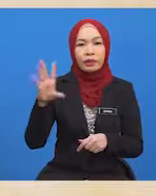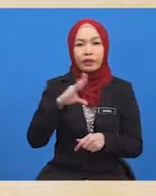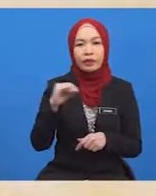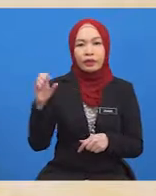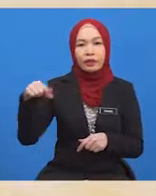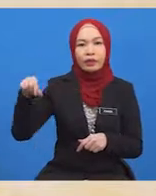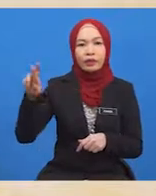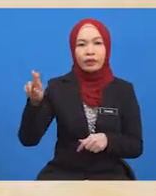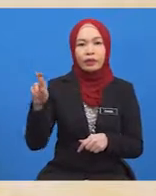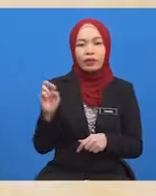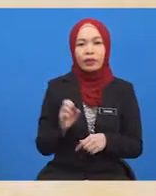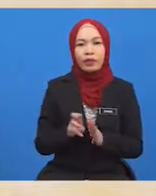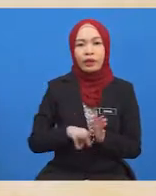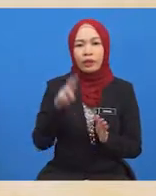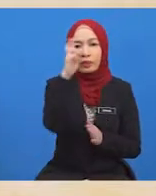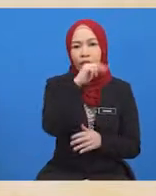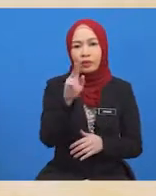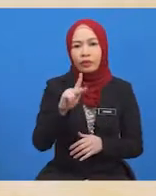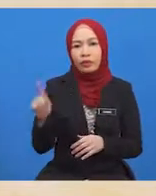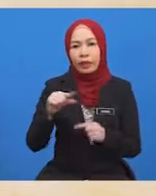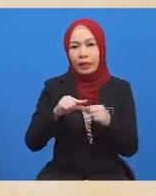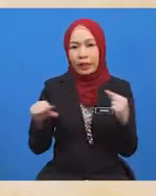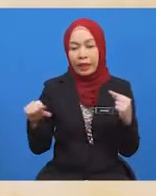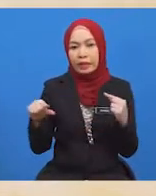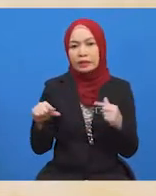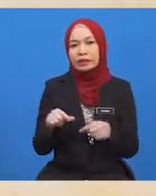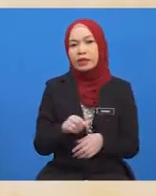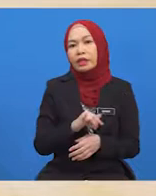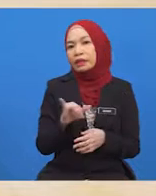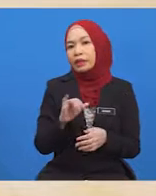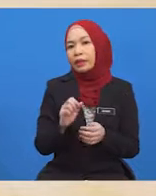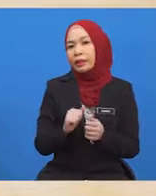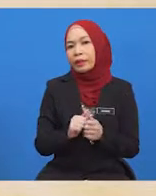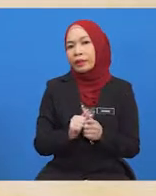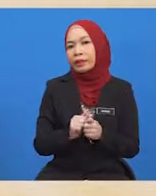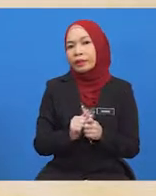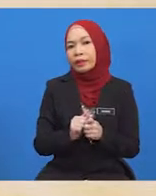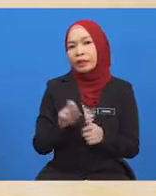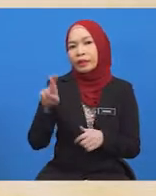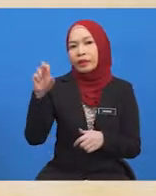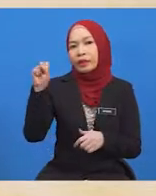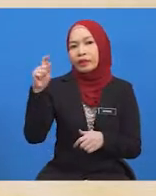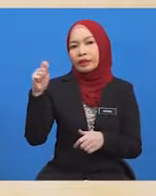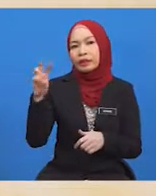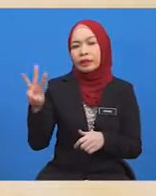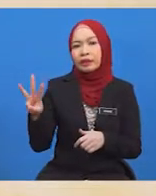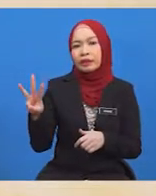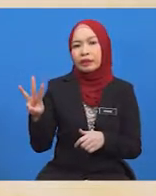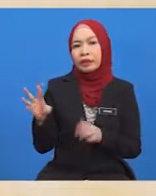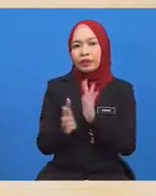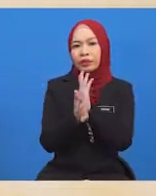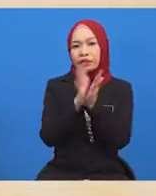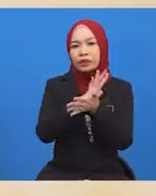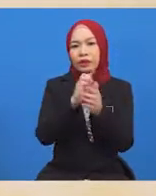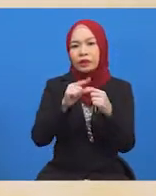merupakan garis yang berserenjang dengan satah R, S, T, W. Maka, garis